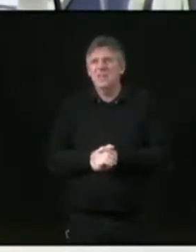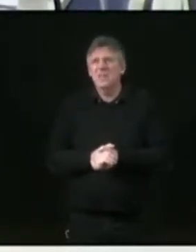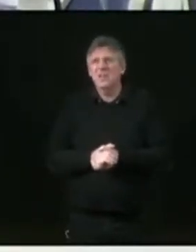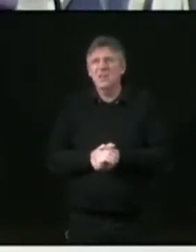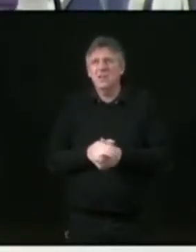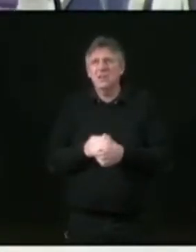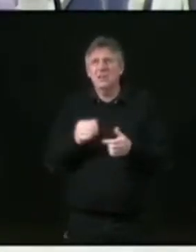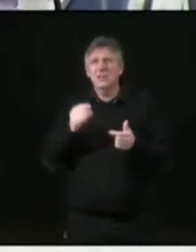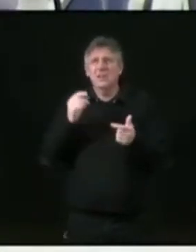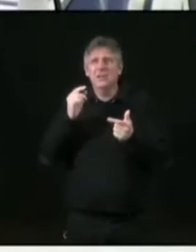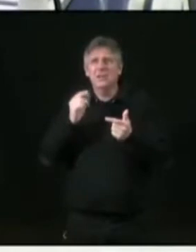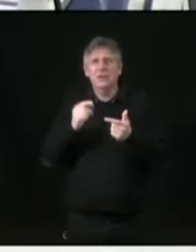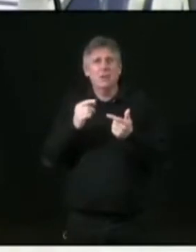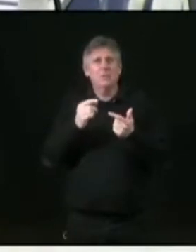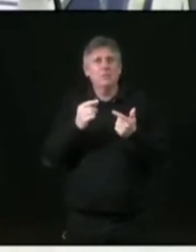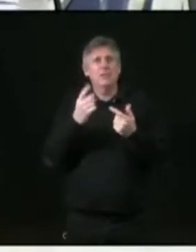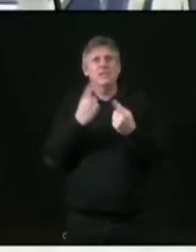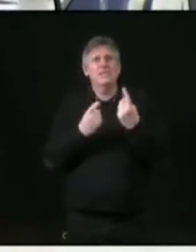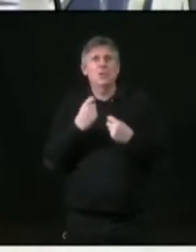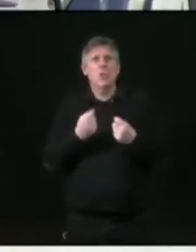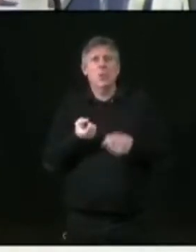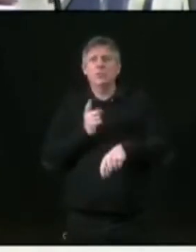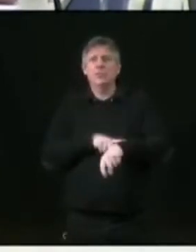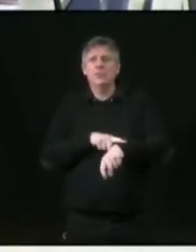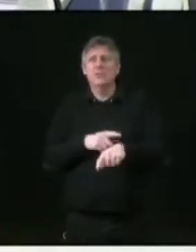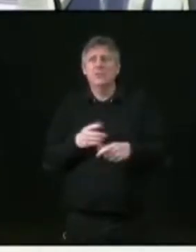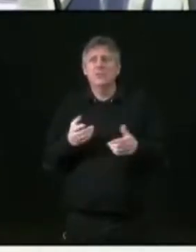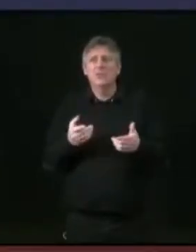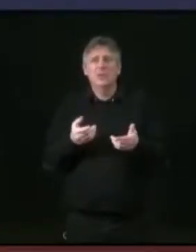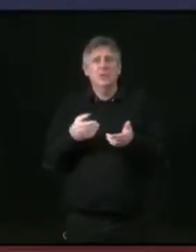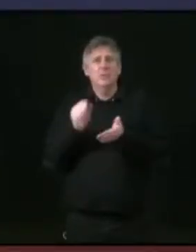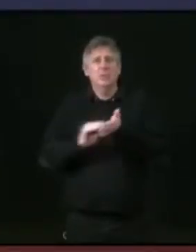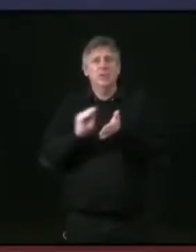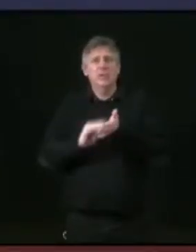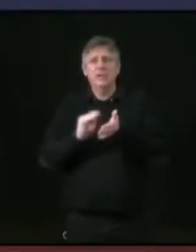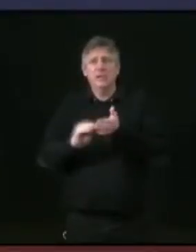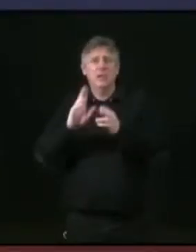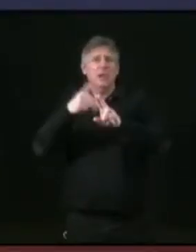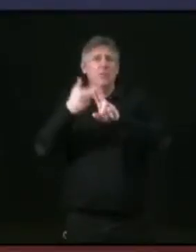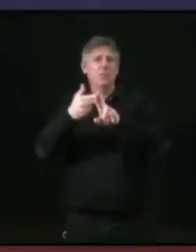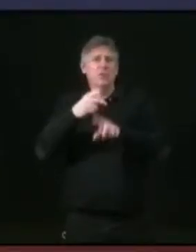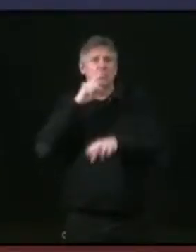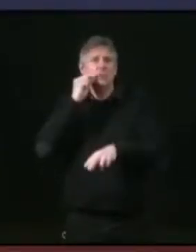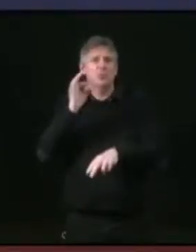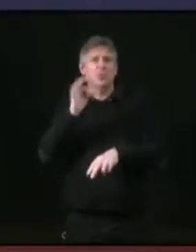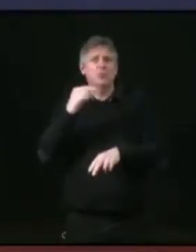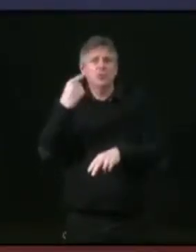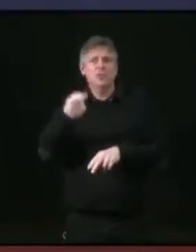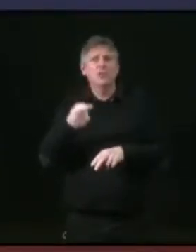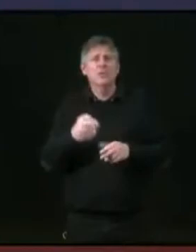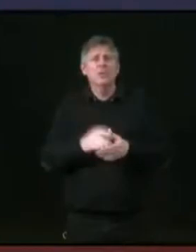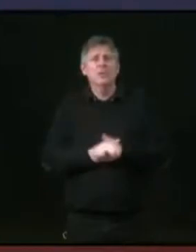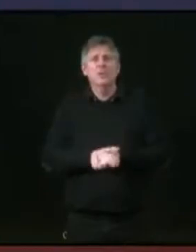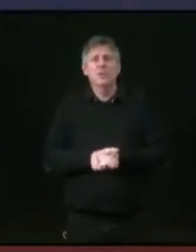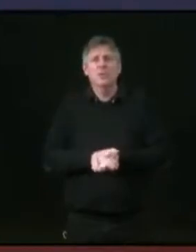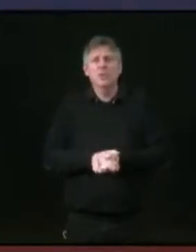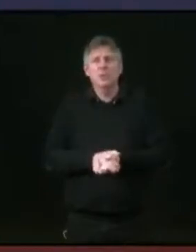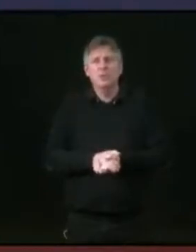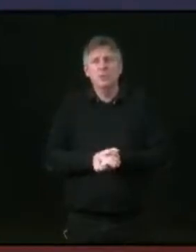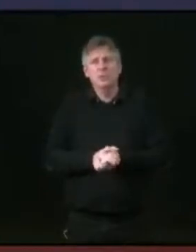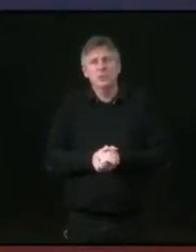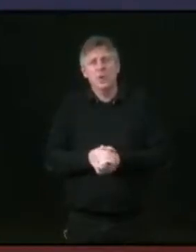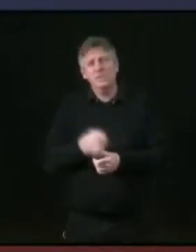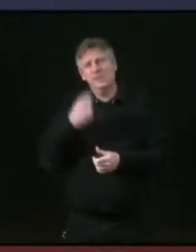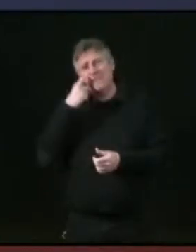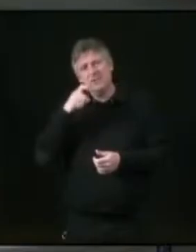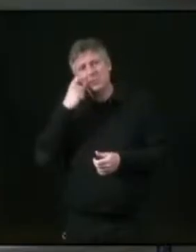spécifiques, si vous voulez formuler des questions, allez-y, formulez-les, sinon vous pouvez les formuler par écrit, on vous répondra. Monsieur Tronche. Oui, très rapidement aussi, en fait, c'était une observation